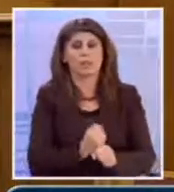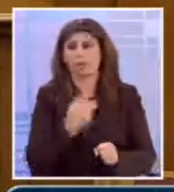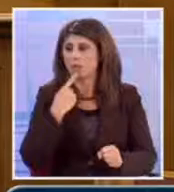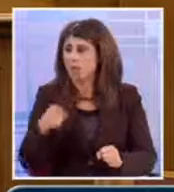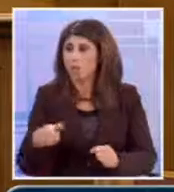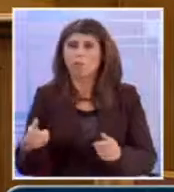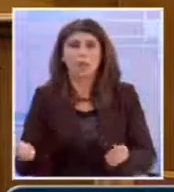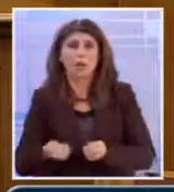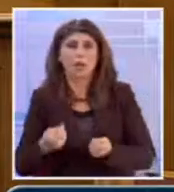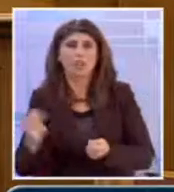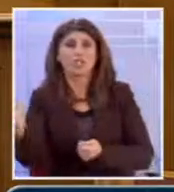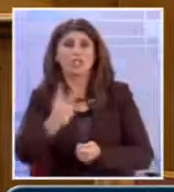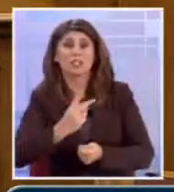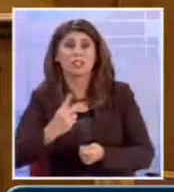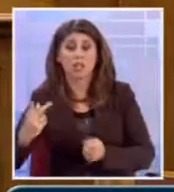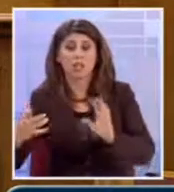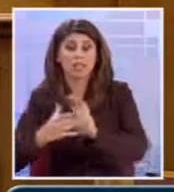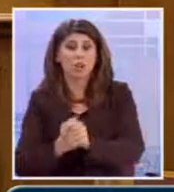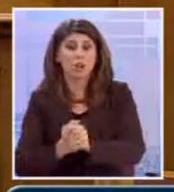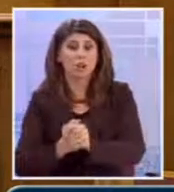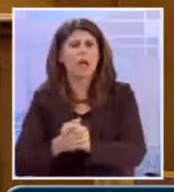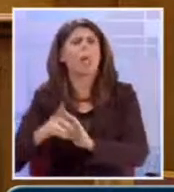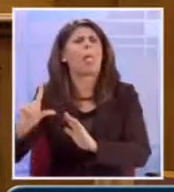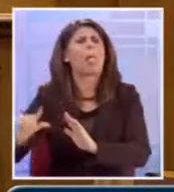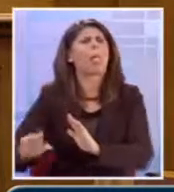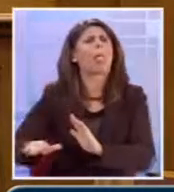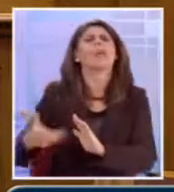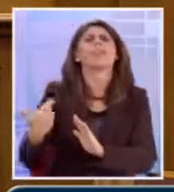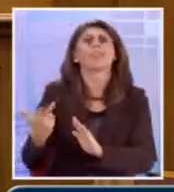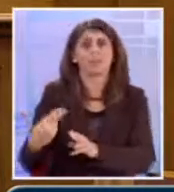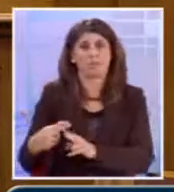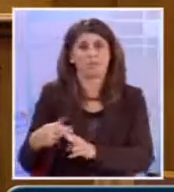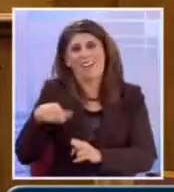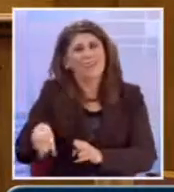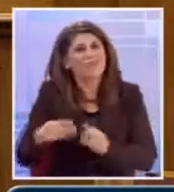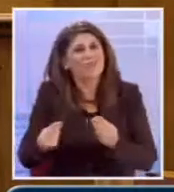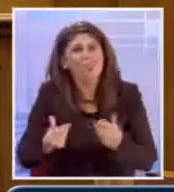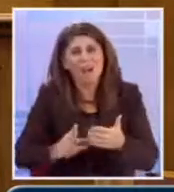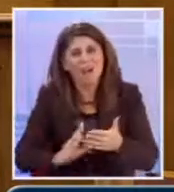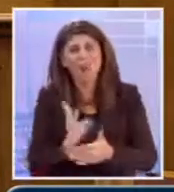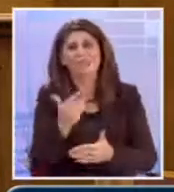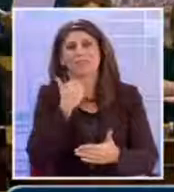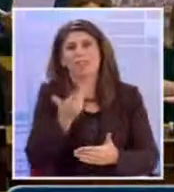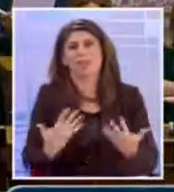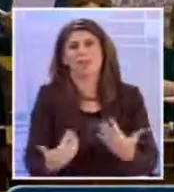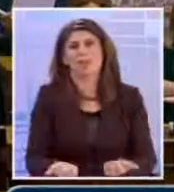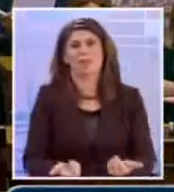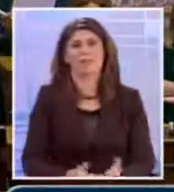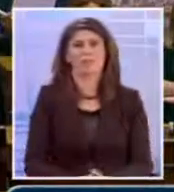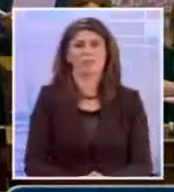τον παράγοντα της κοινωνικής συνοχής σε κάθε προσπάθεια μεταρρύθμισης και αλλαγής.